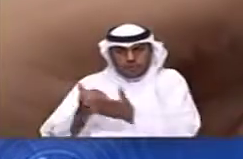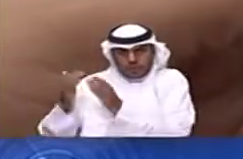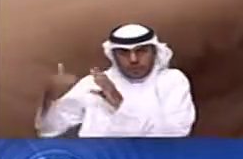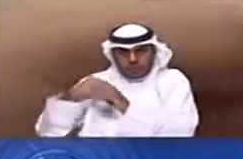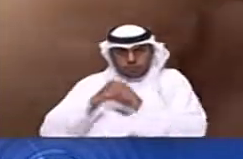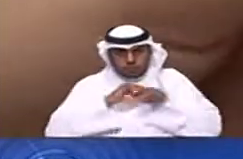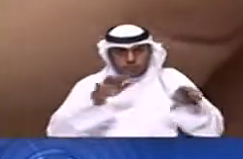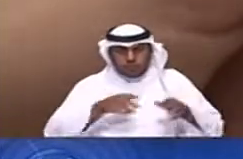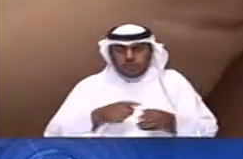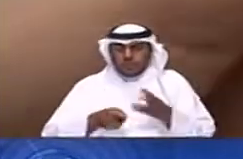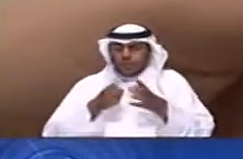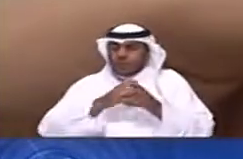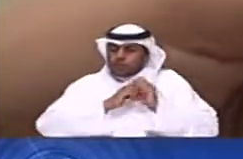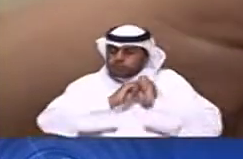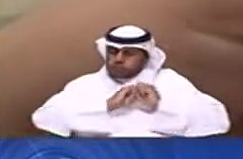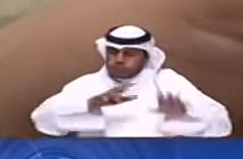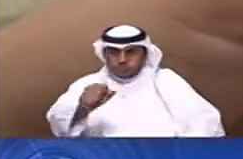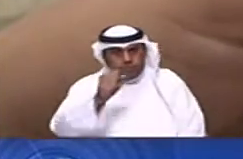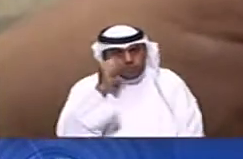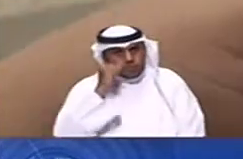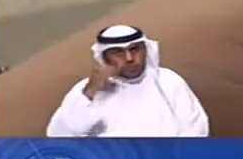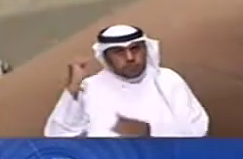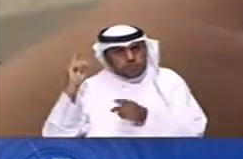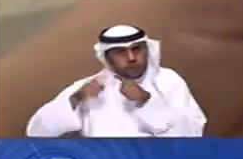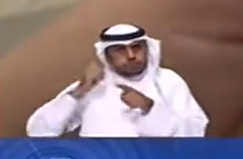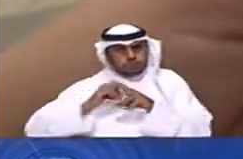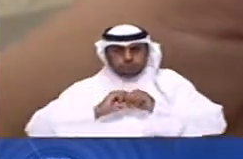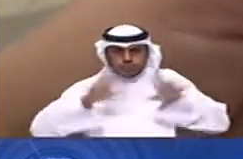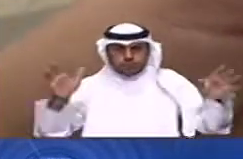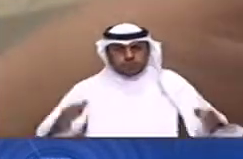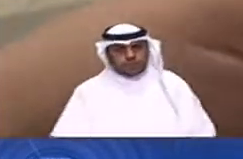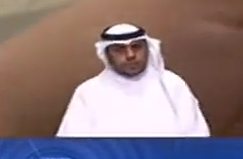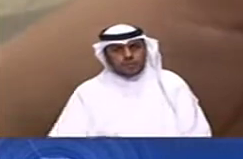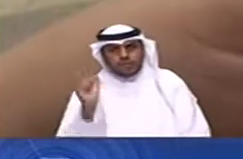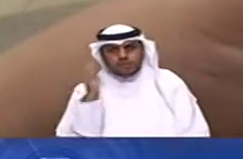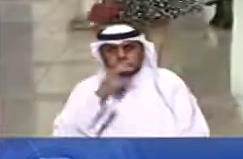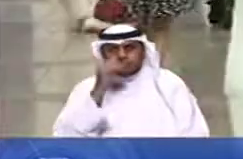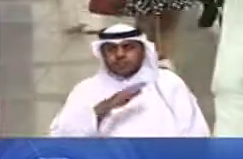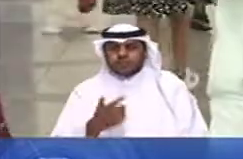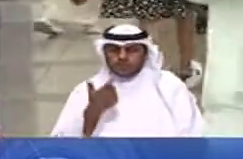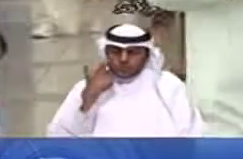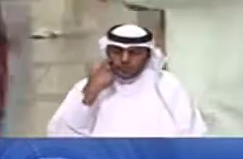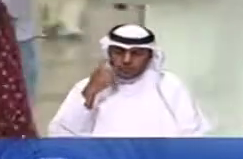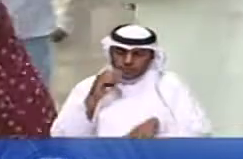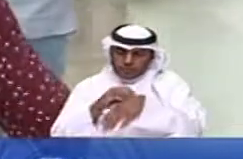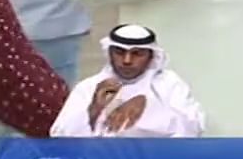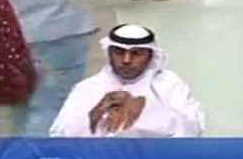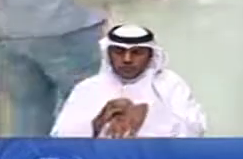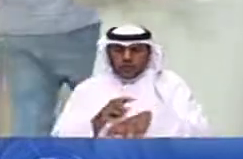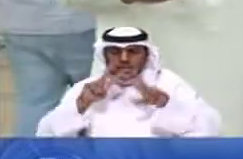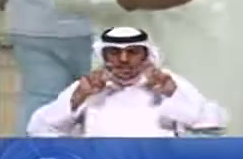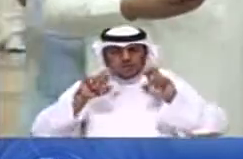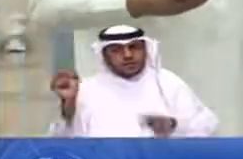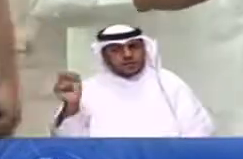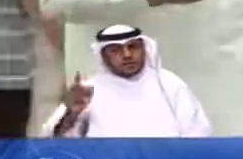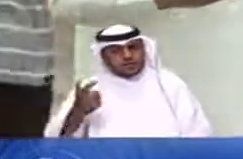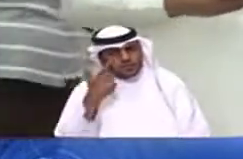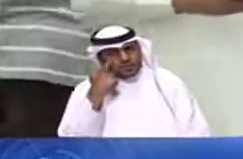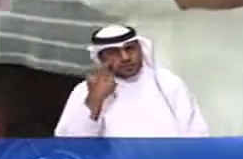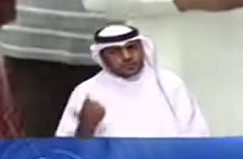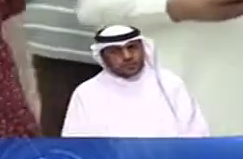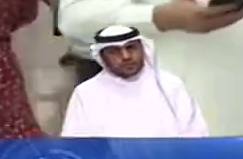سريع ويتم تداولها بين العامة بطريقة مثيرة للفضول، إلا أنها دائما ما تبقى